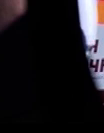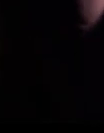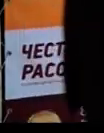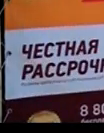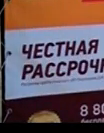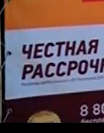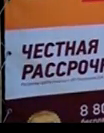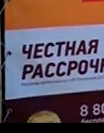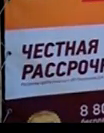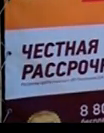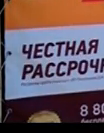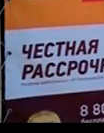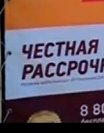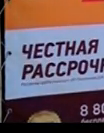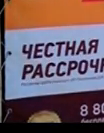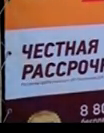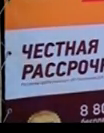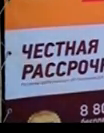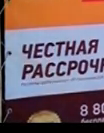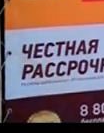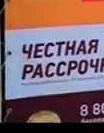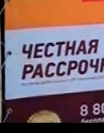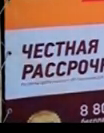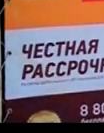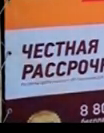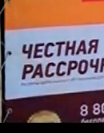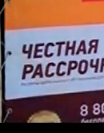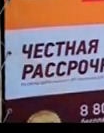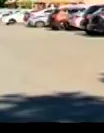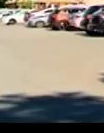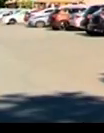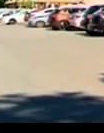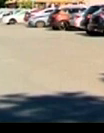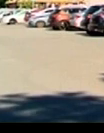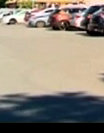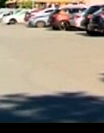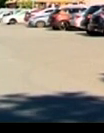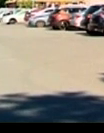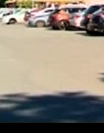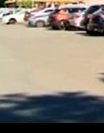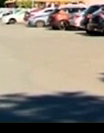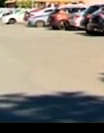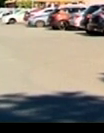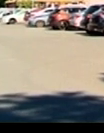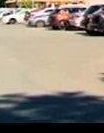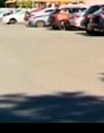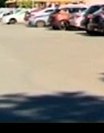на площадке Ледового дворца «Ишсталь» до 16 сентября. Помните, сейчас самое выгодное время для покупки шубы.